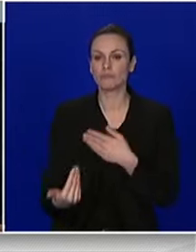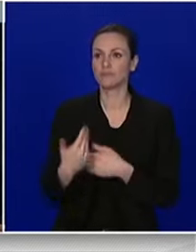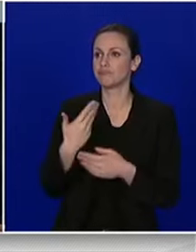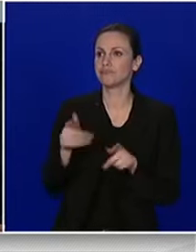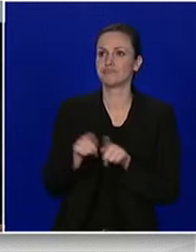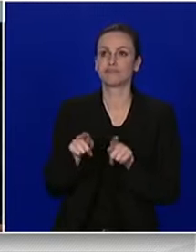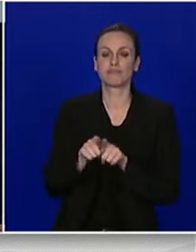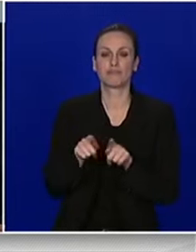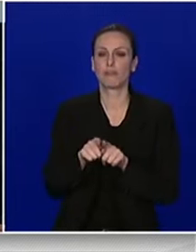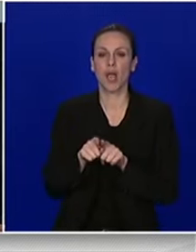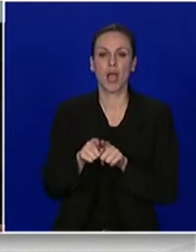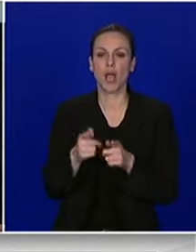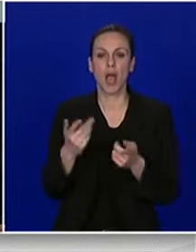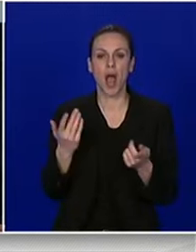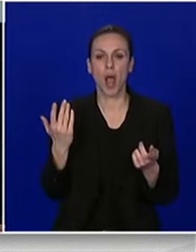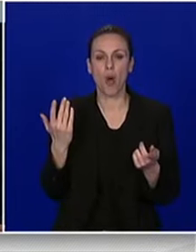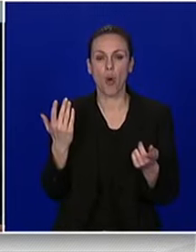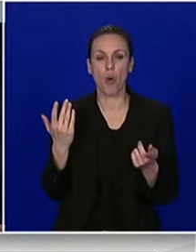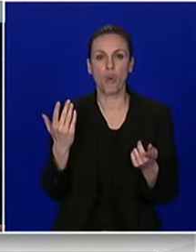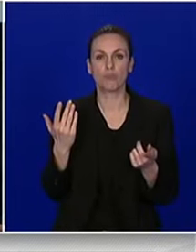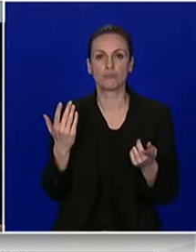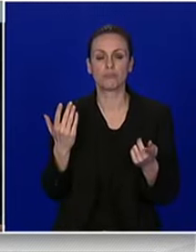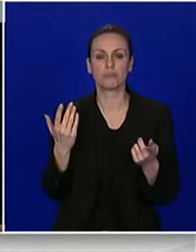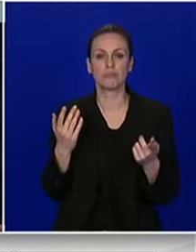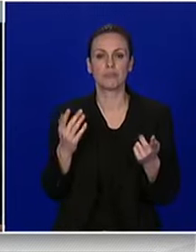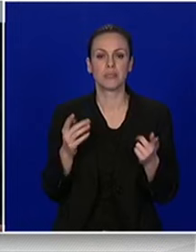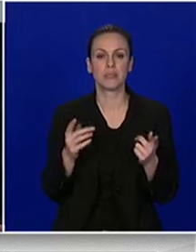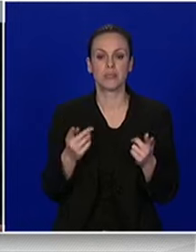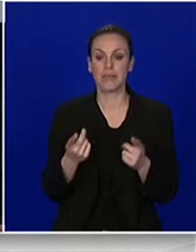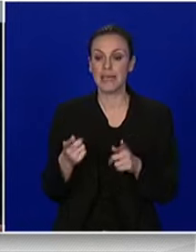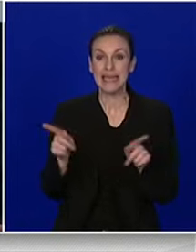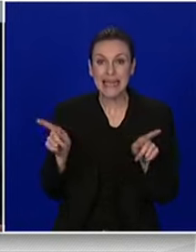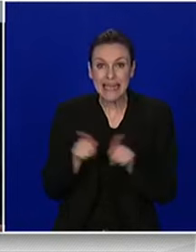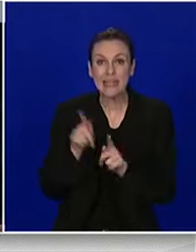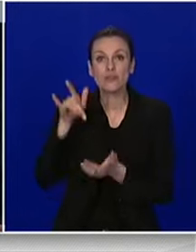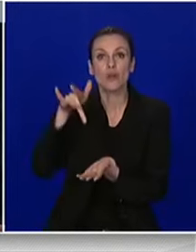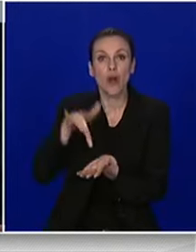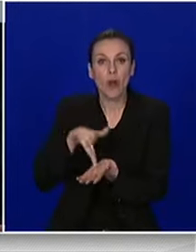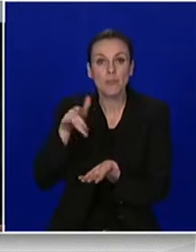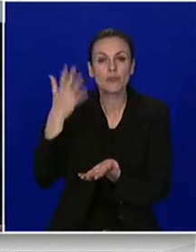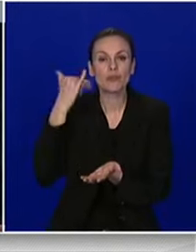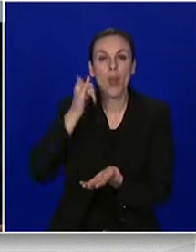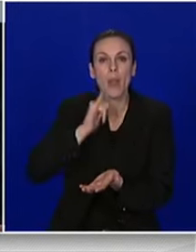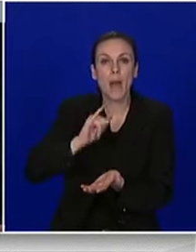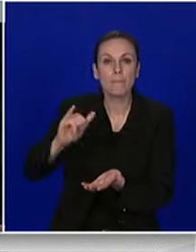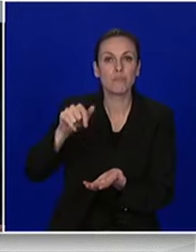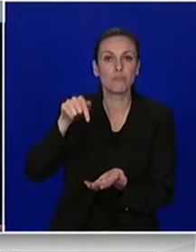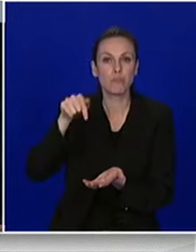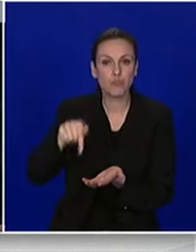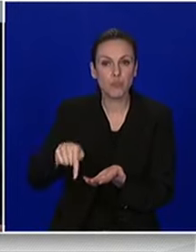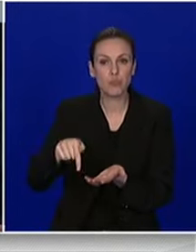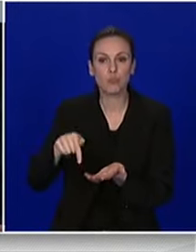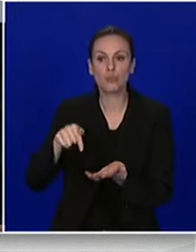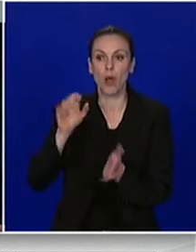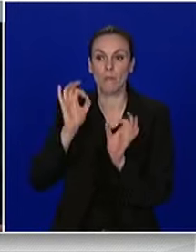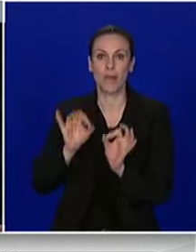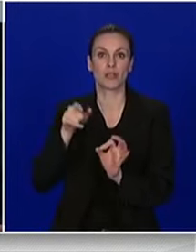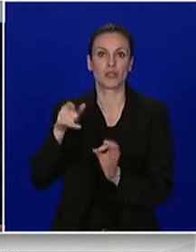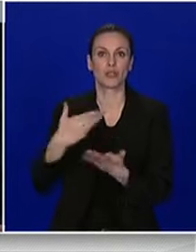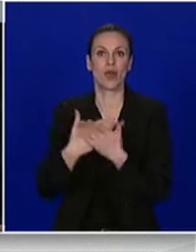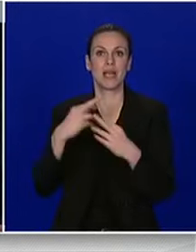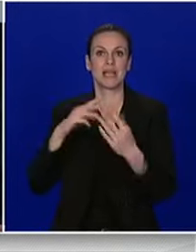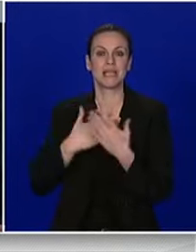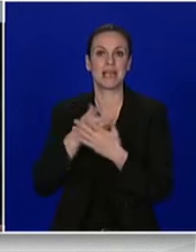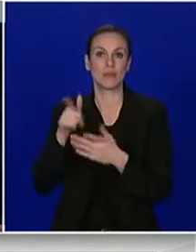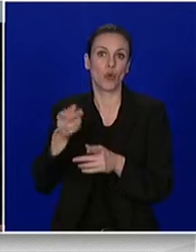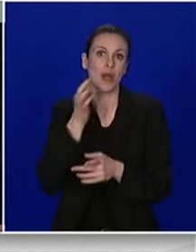praktički sa istih putovanja u određenu afričku zemlju, je